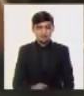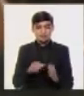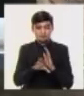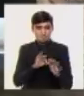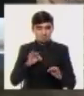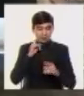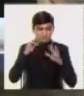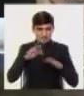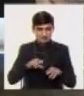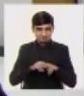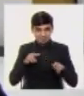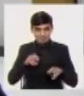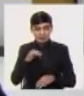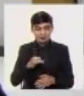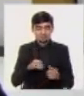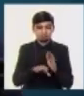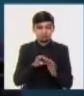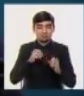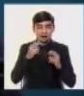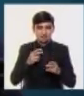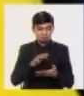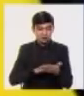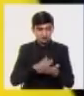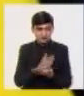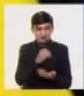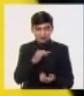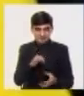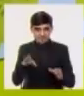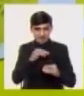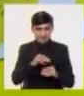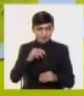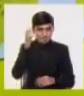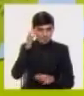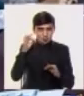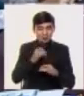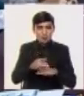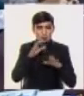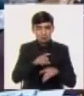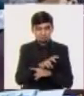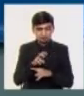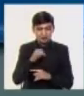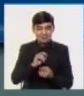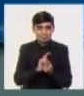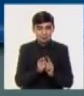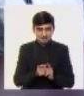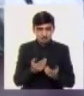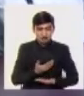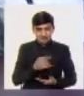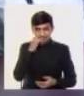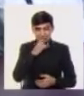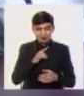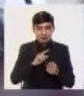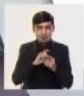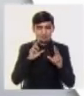Выборы в Мажилис. Как проходит агитация? Политические партии республики активизировались в регионах. Что обещают изменить в жизни